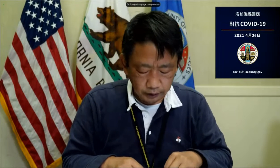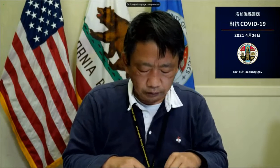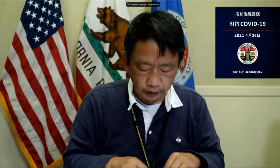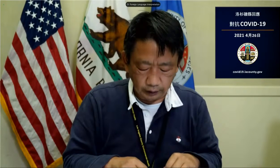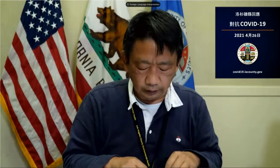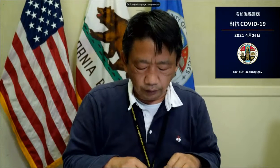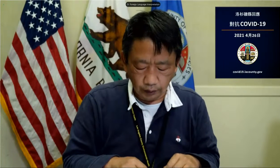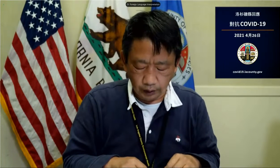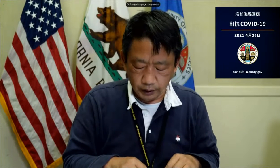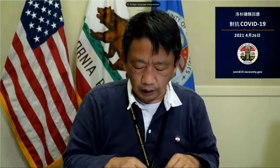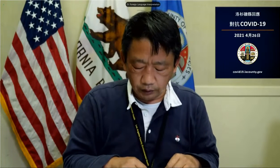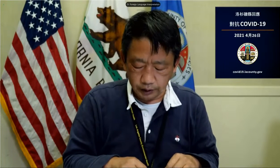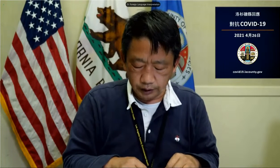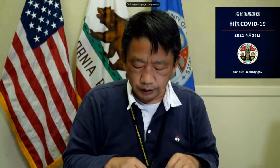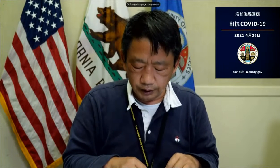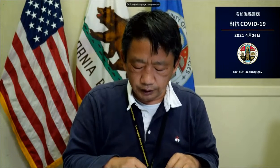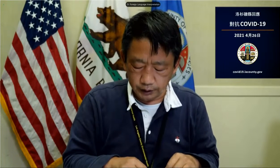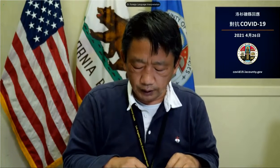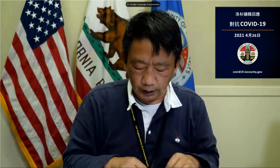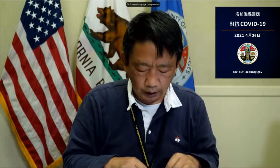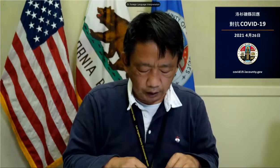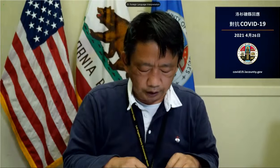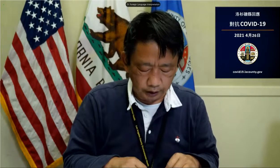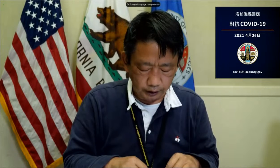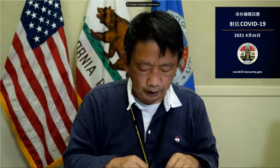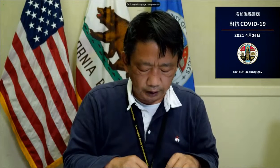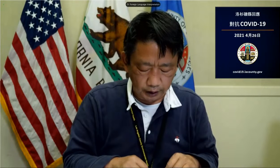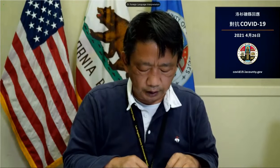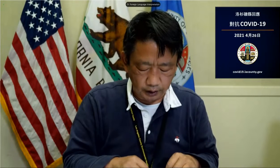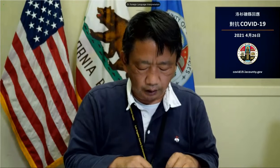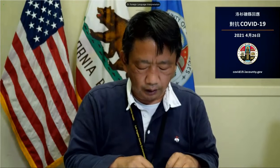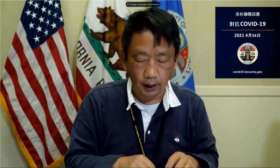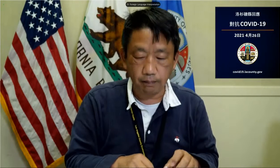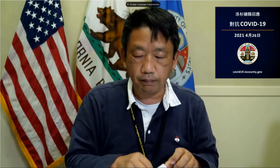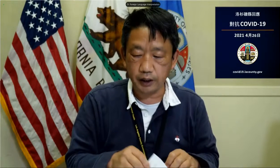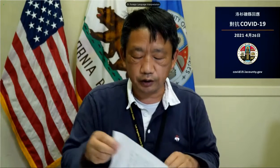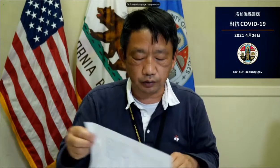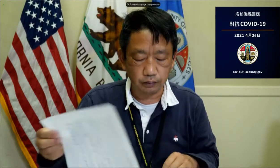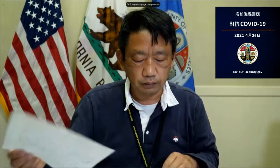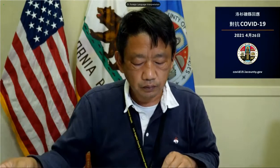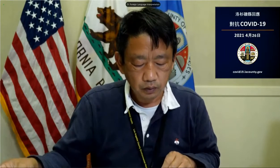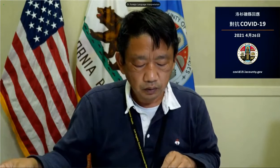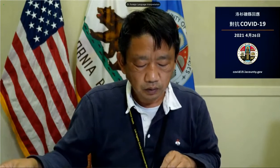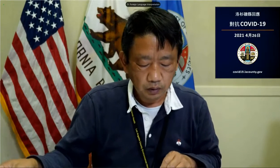移动接种点与各超市、汽车站一起在现场安排接种。